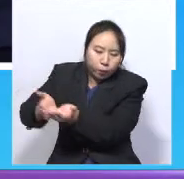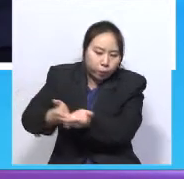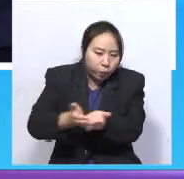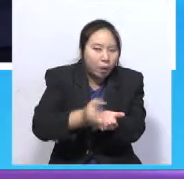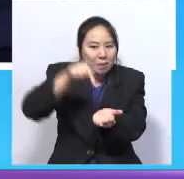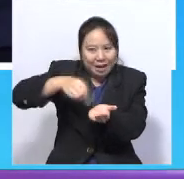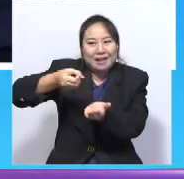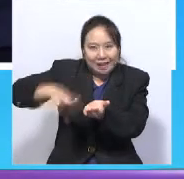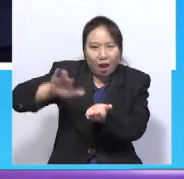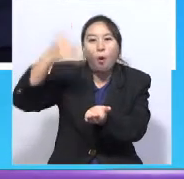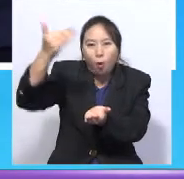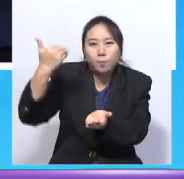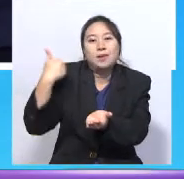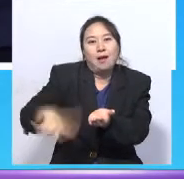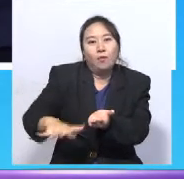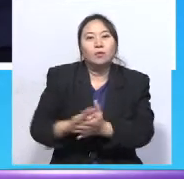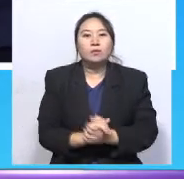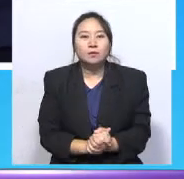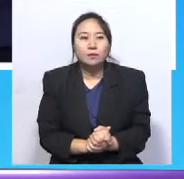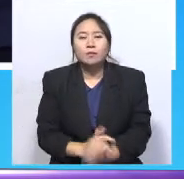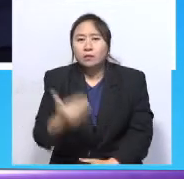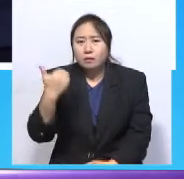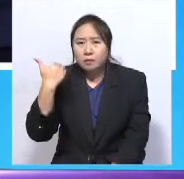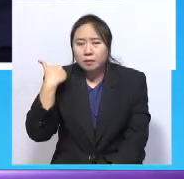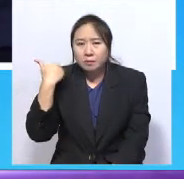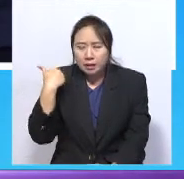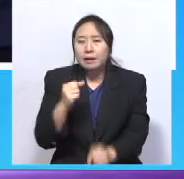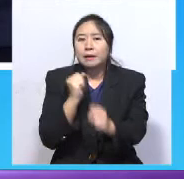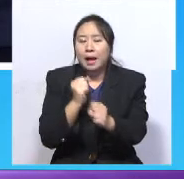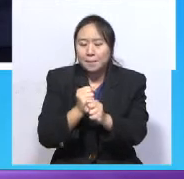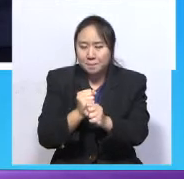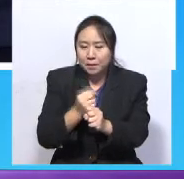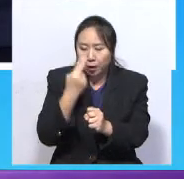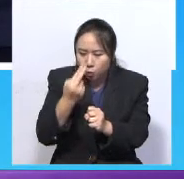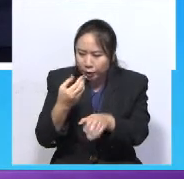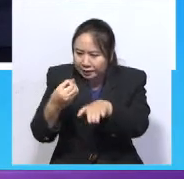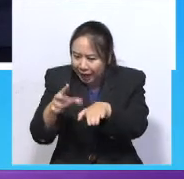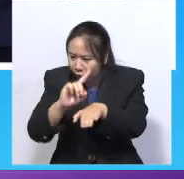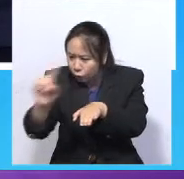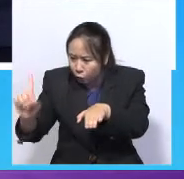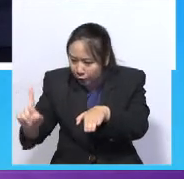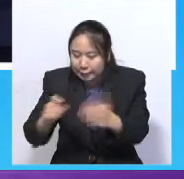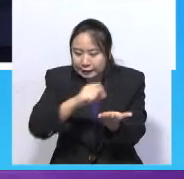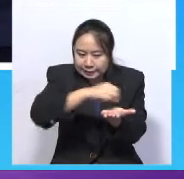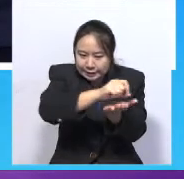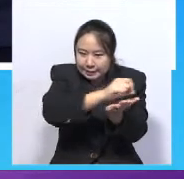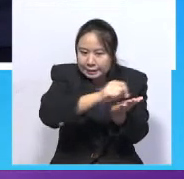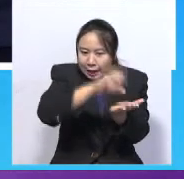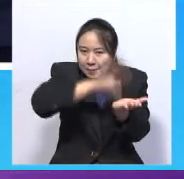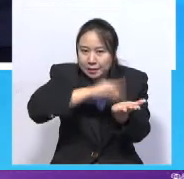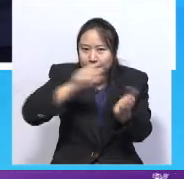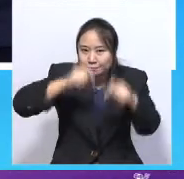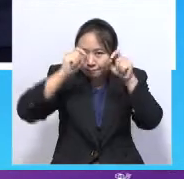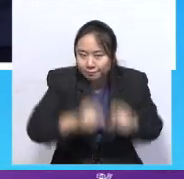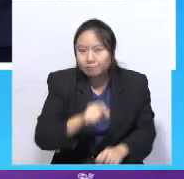ไรก็ตามก็ได้มีการทำบันทึกความเสียหายกันไว้ต่อกันระหว่างเรือกับท่าเทียบเรือครับผ